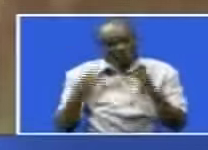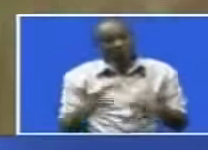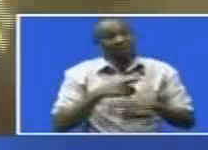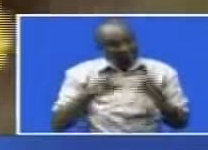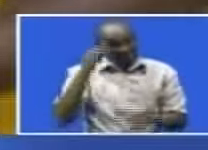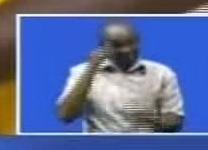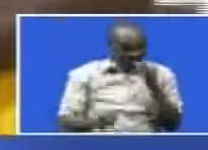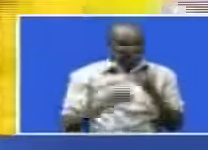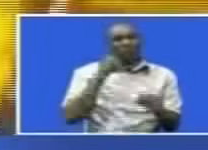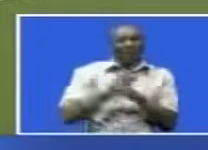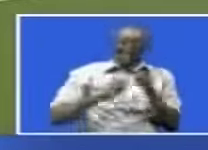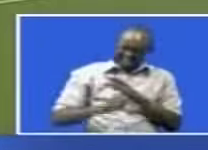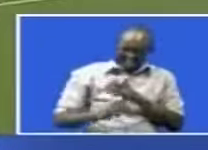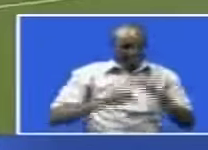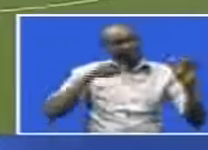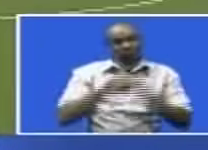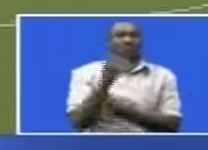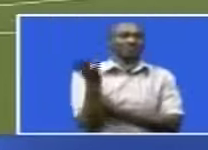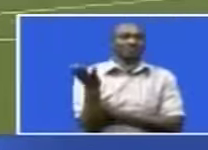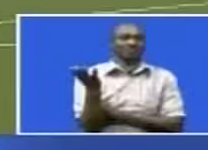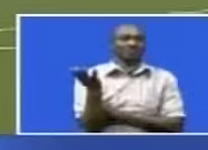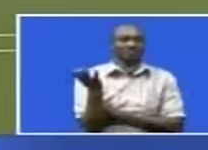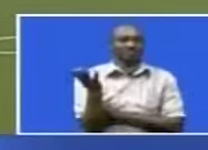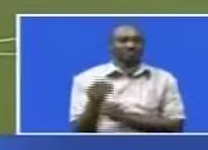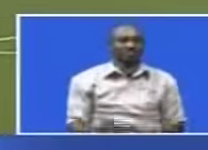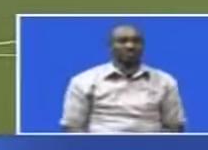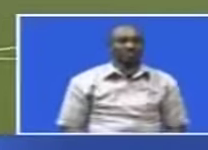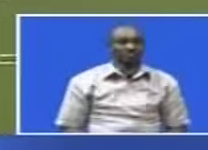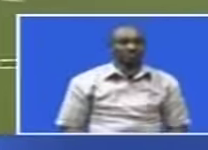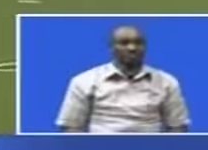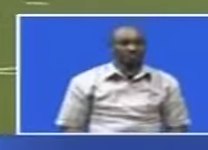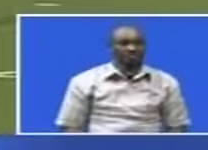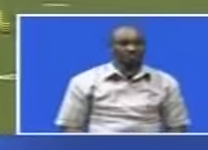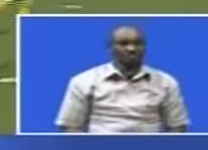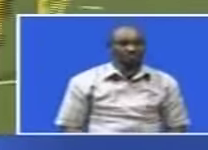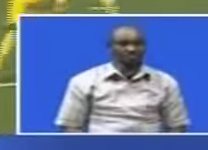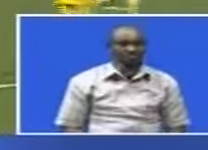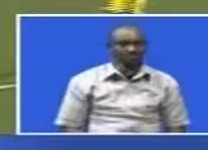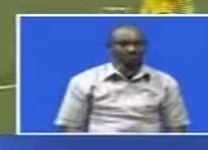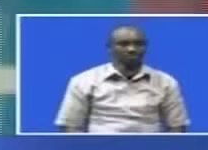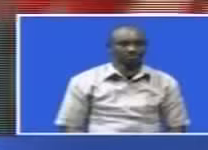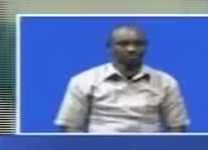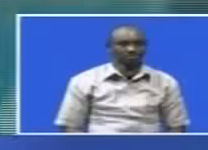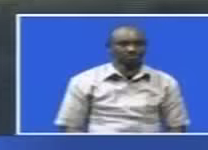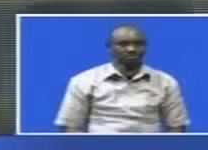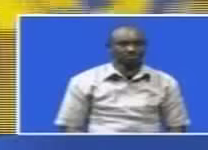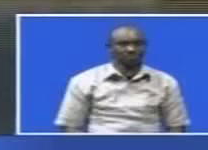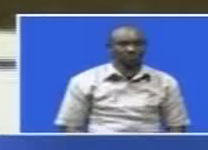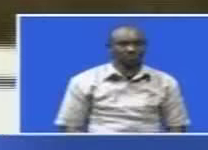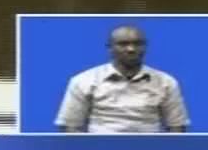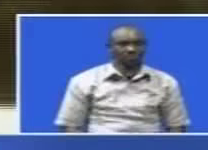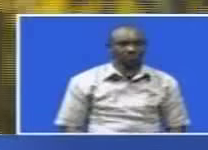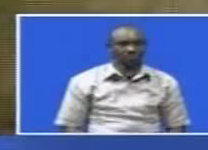juhudi zao zikazaa matunda. A free kick to Buarodi. Dropped into the area. It's in the net. Again evading